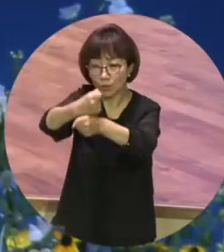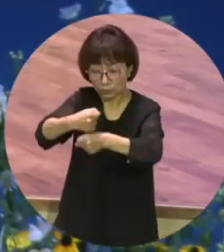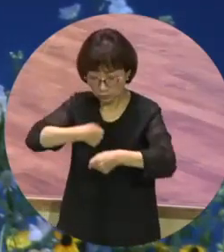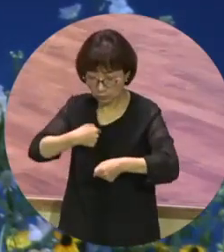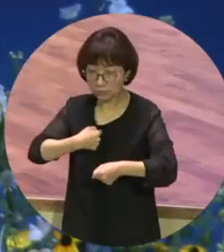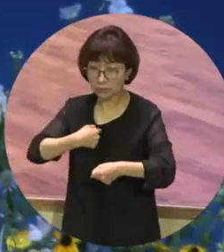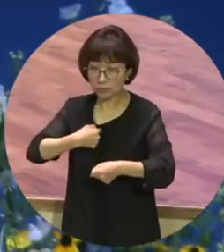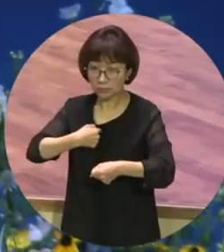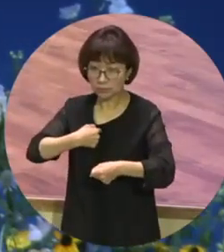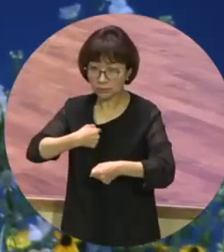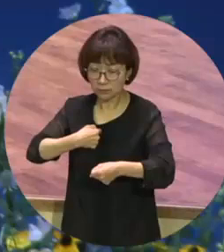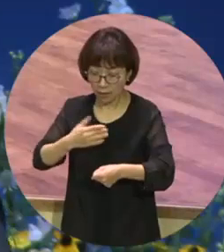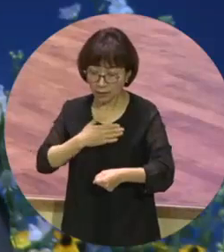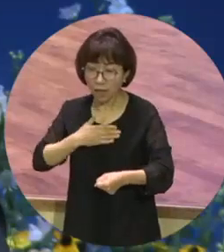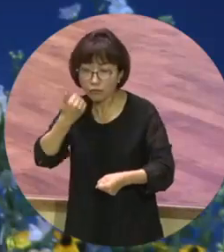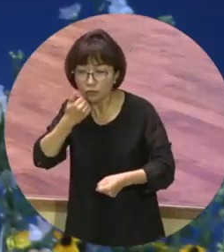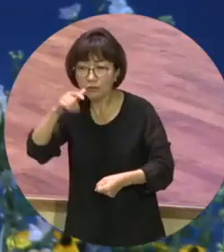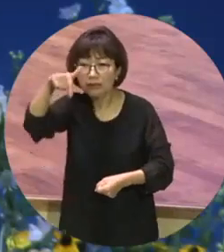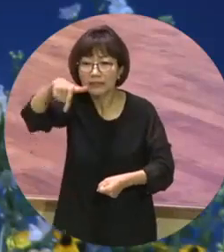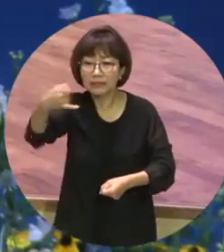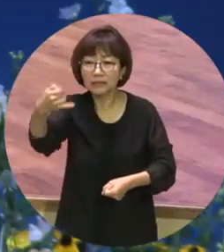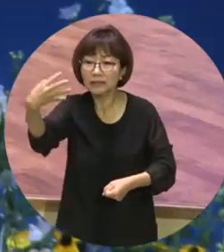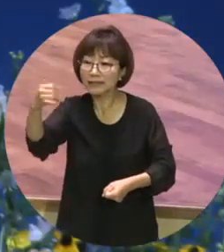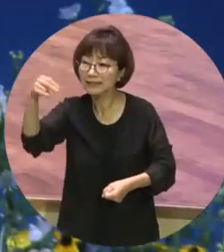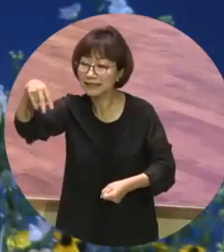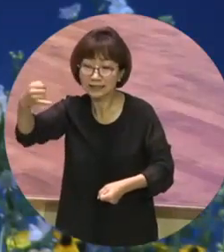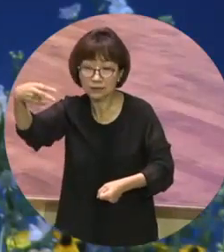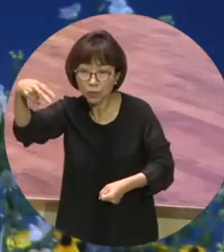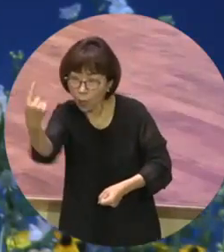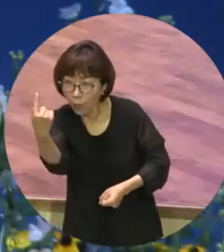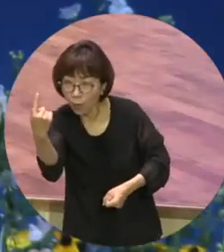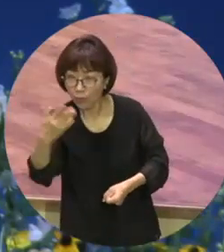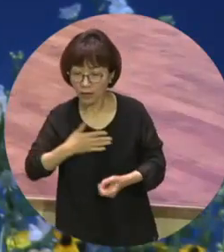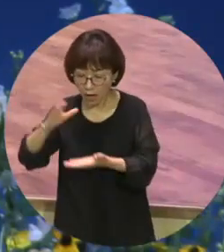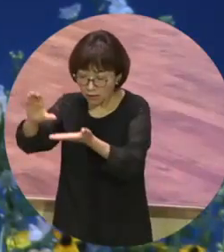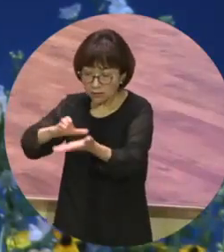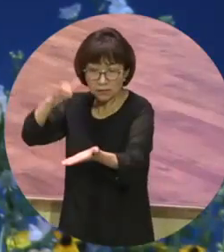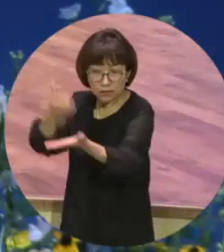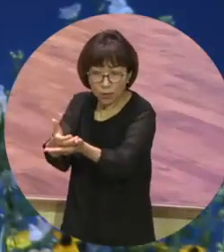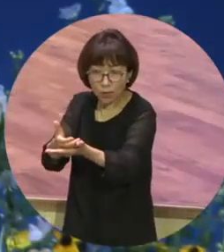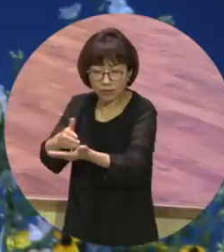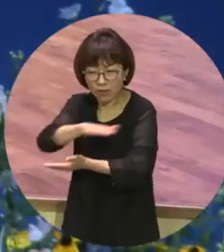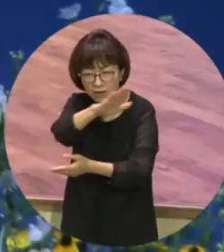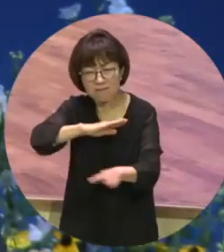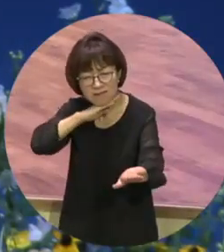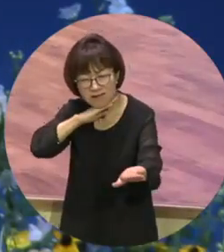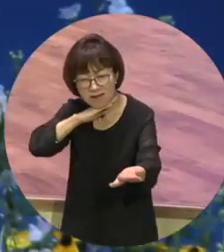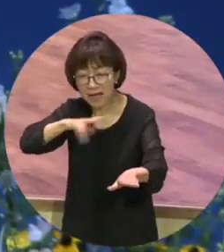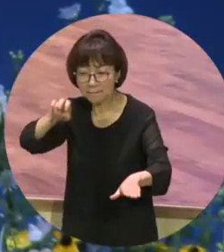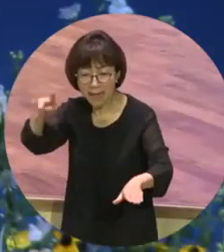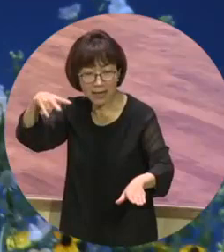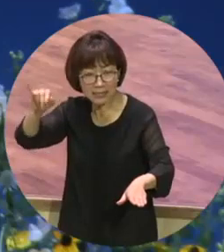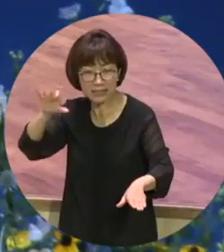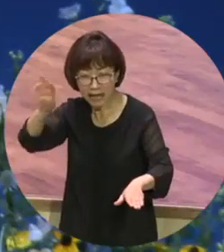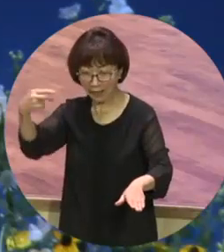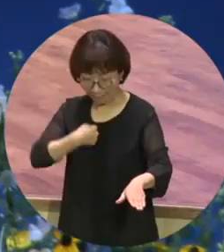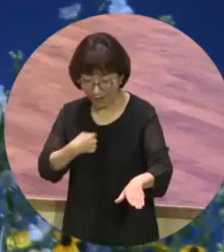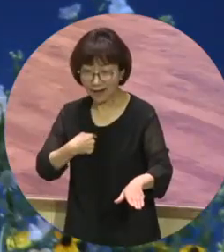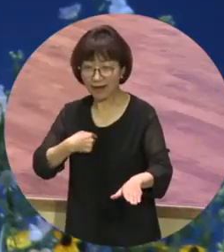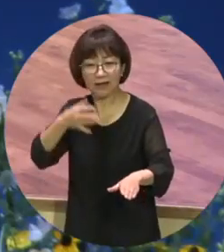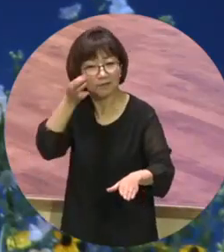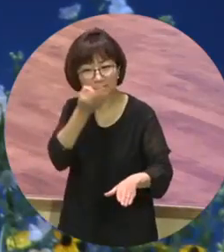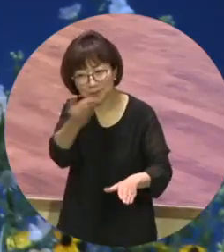메시아 그리스도인 것을 보여주는 표적이었어요. 특별히 오늘 본문에 보면 이 표적이 일으킬 때 예수님께서